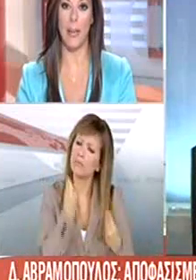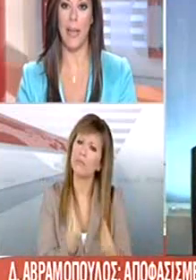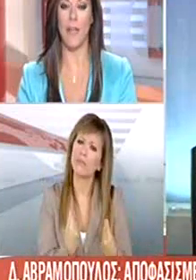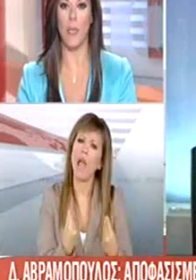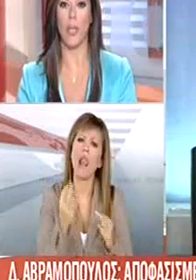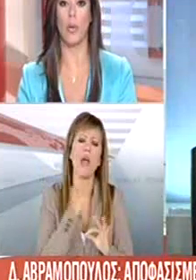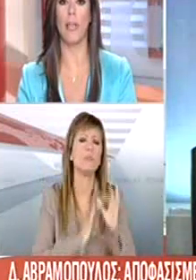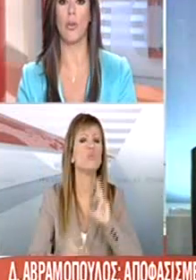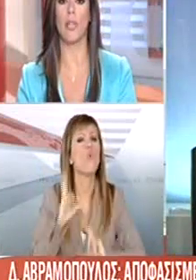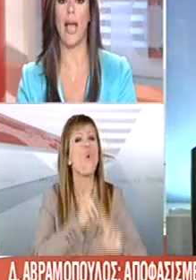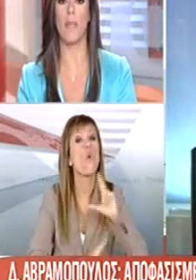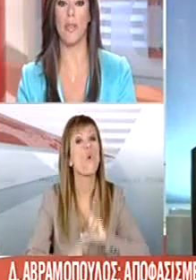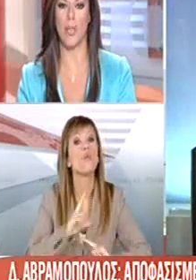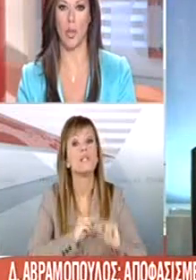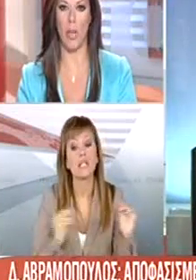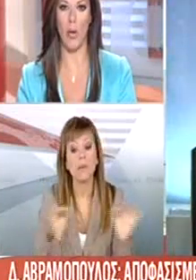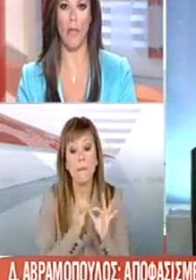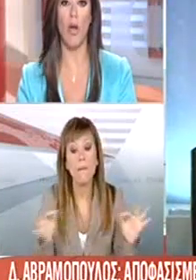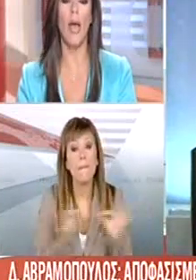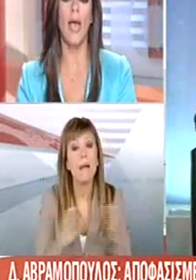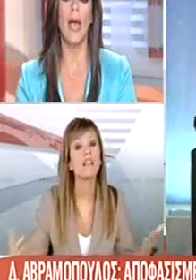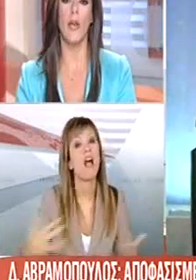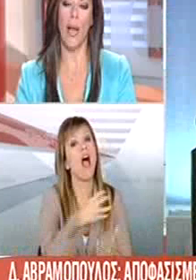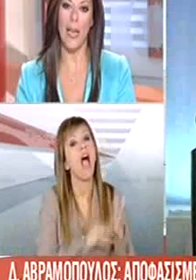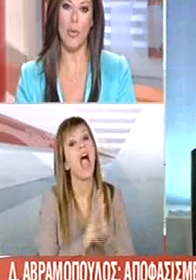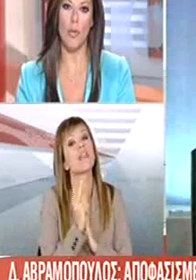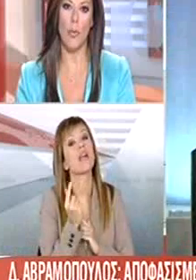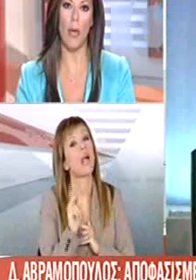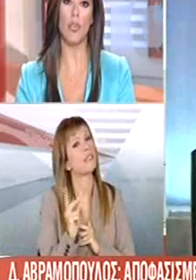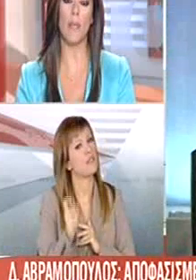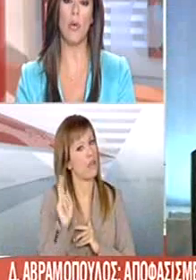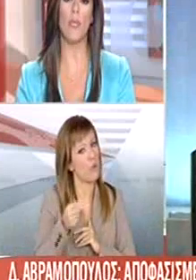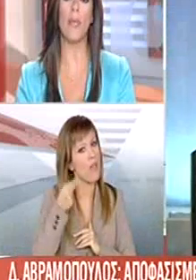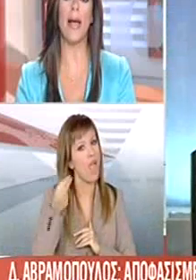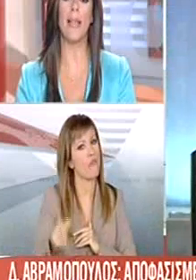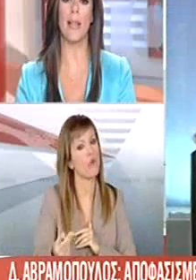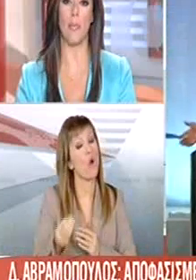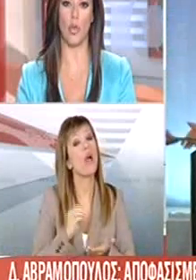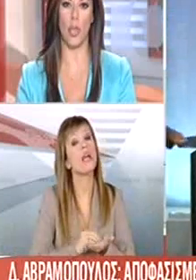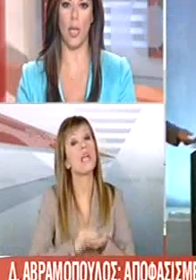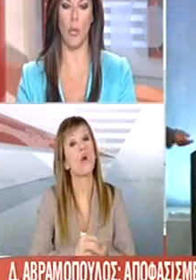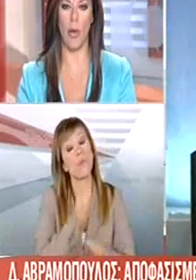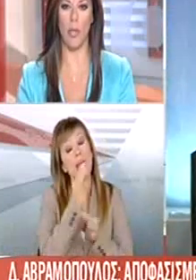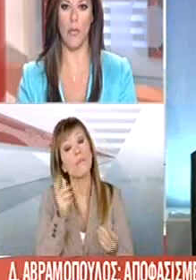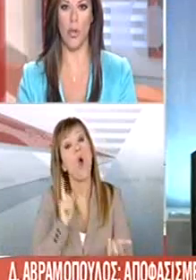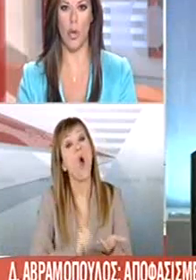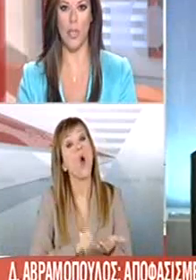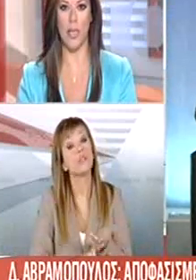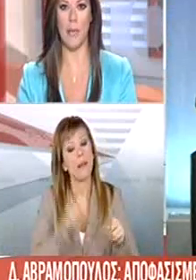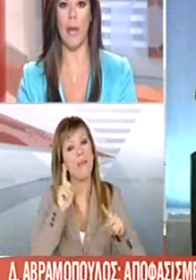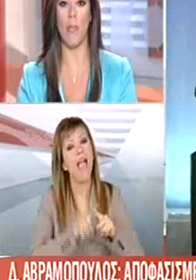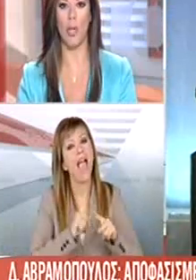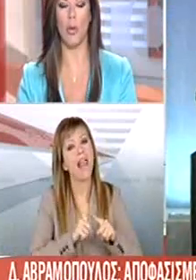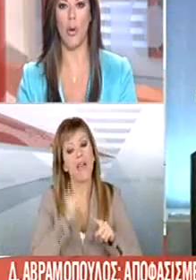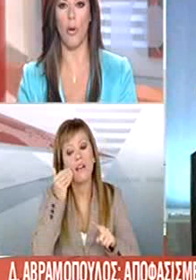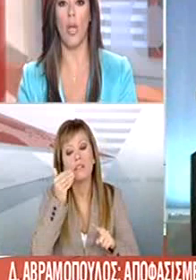κυβέρνησης για την πλήρη εφαρμογή των μέτρων 11,5 δισεκατομμυρίων ευρώ, ενώ κάλεσε τους Ευρωπαίους να μιλούν με μεγαλύτερη προσοχή για το μέλλον της Ευρωζώνης